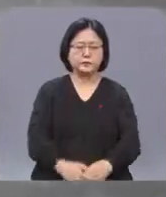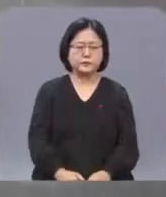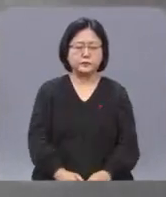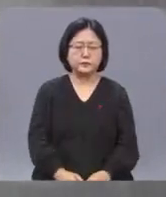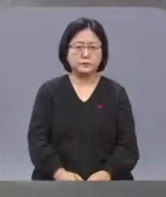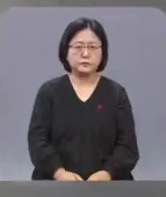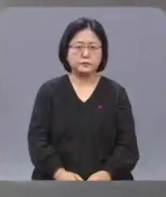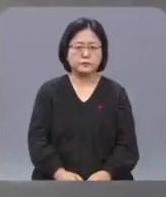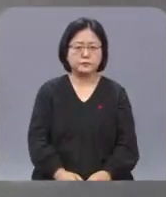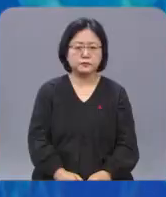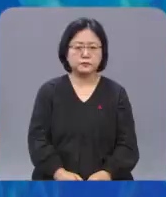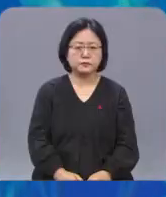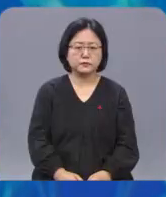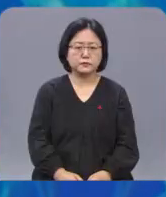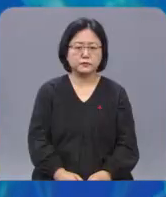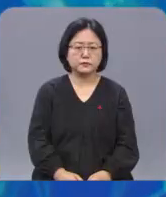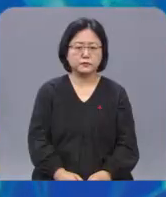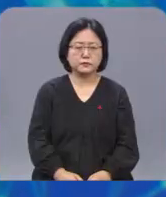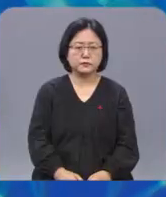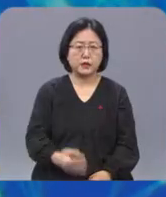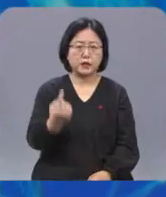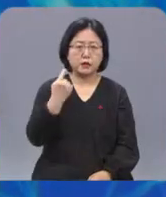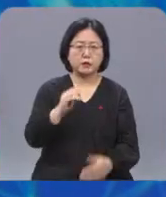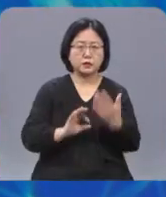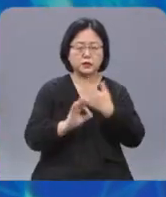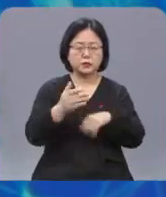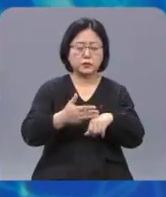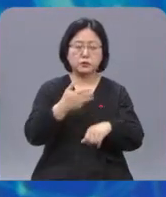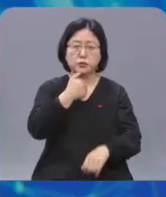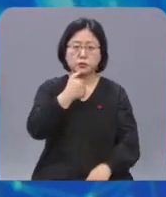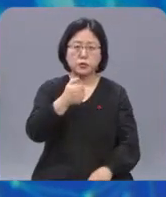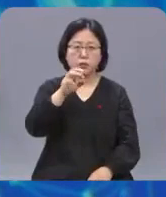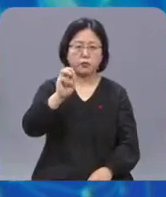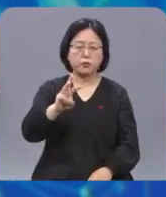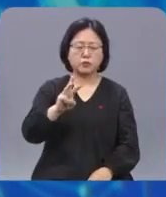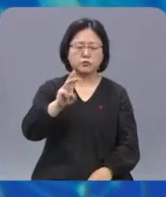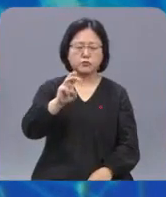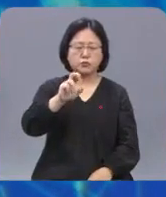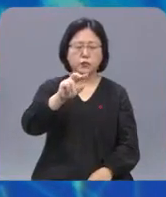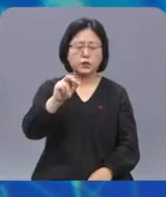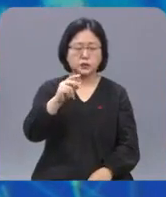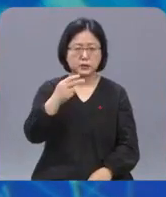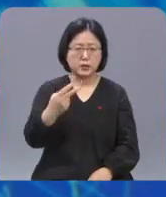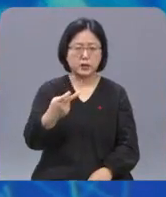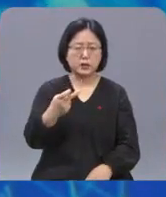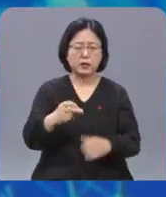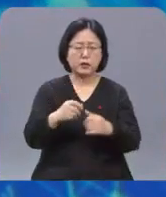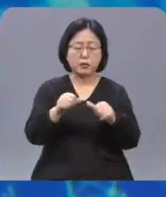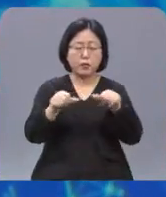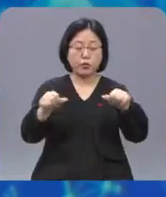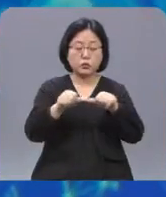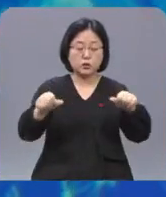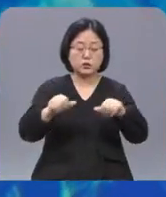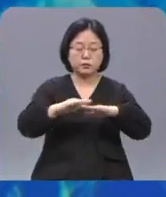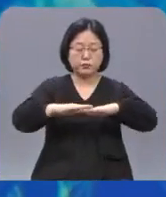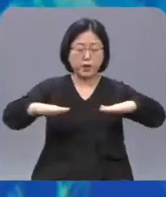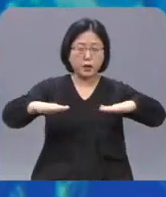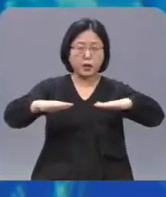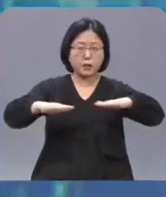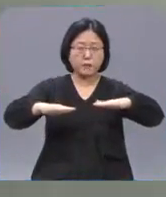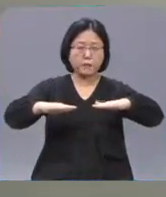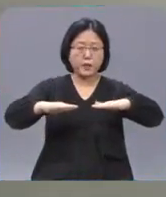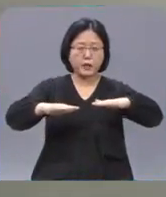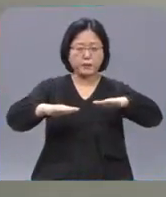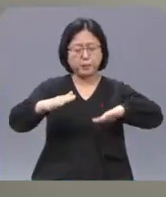김광진입니다 어제 오전 8시 50분쯤 광주 월산동에 5층짜리 건물 5층 바닥에서